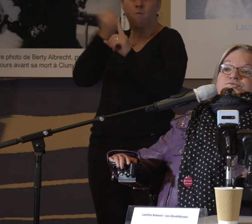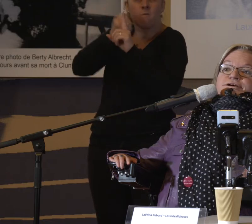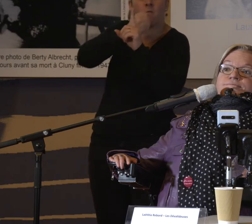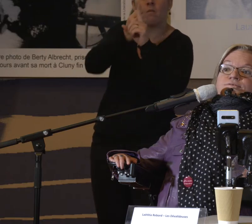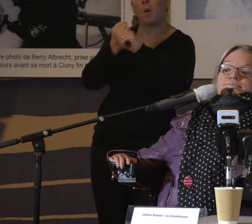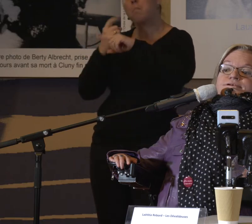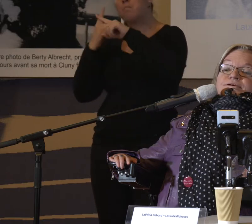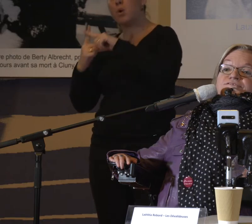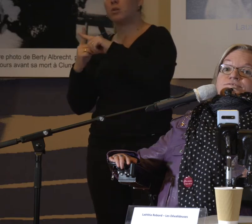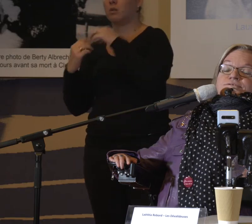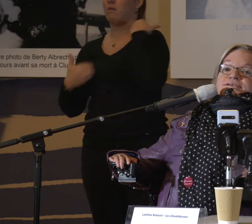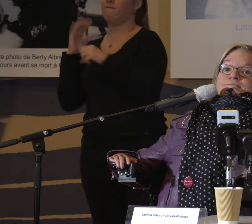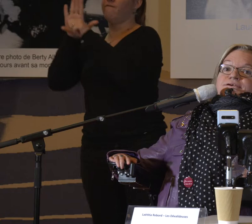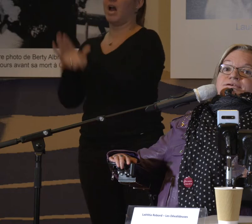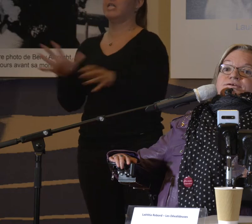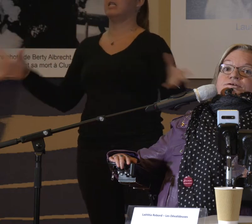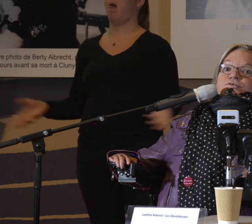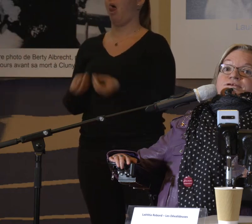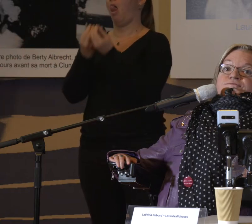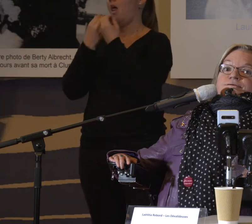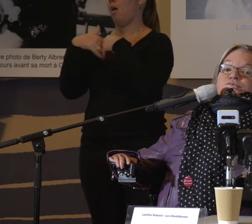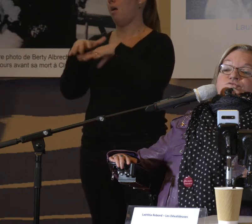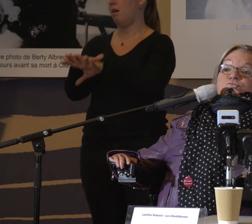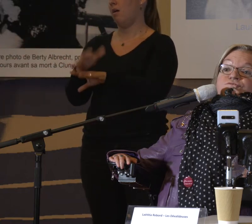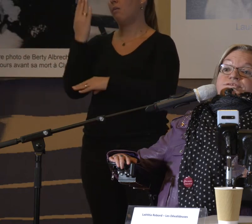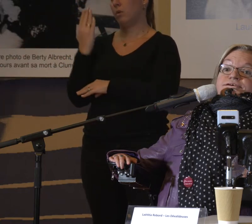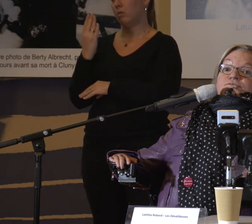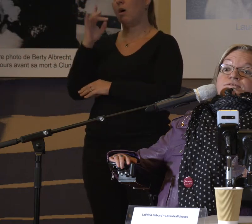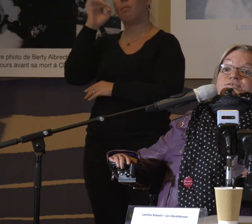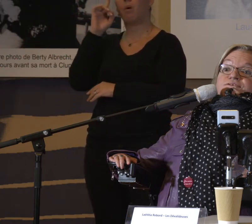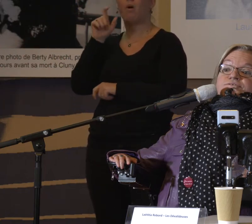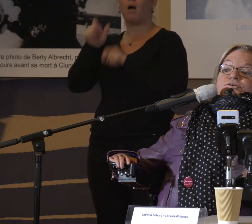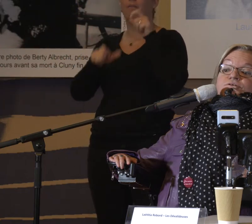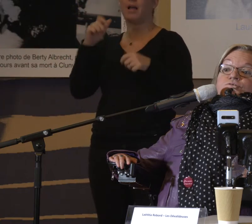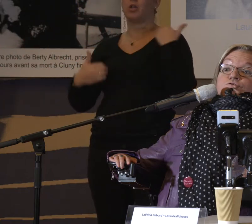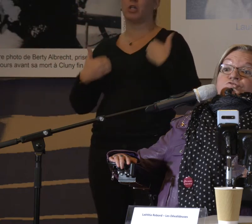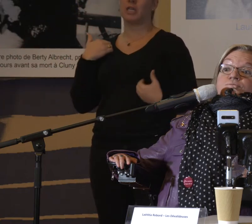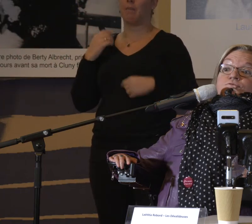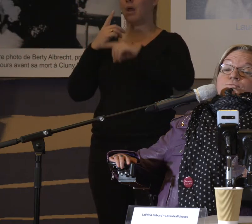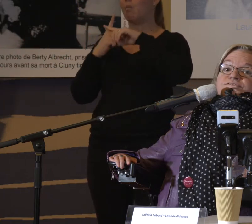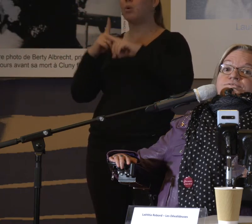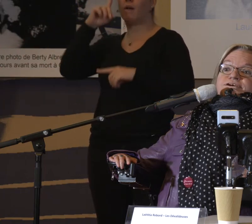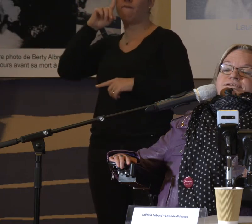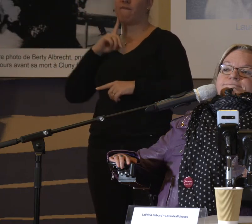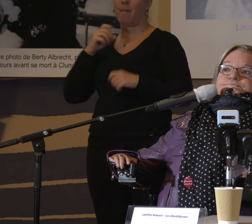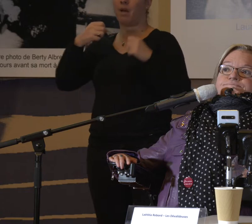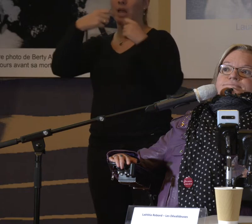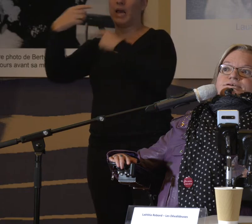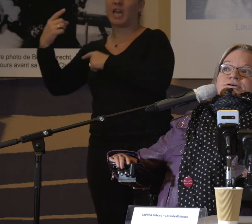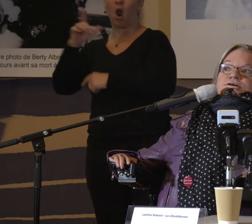que naturellement, les personnes handicapées, comme les femmes, sont considérées comme inférieures aux hommes, aux personnes